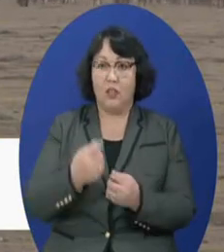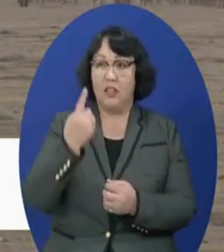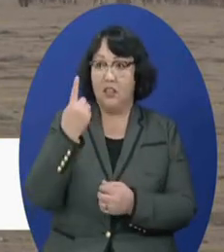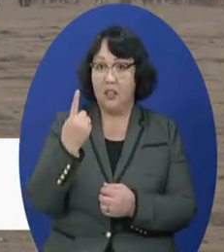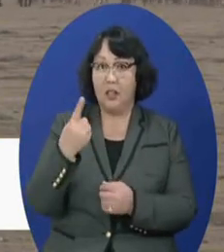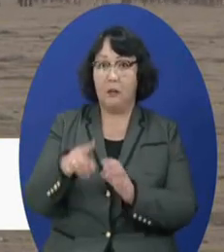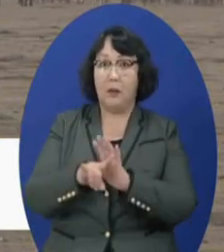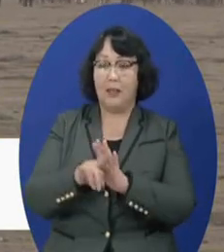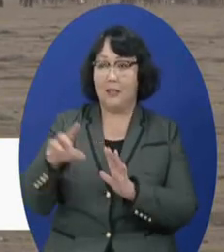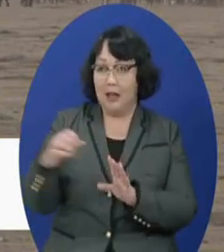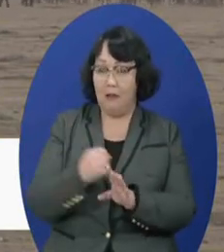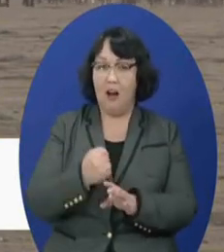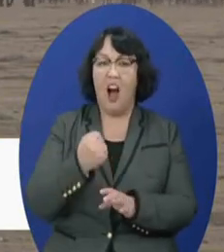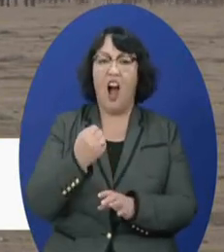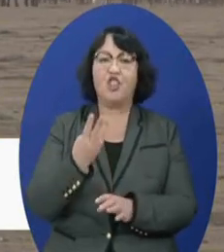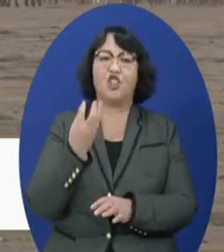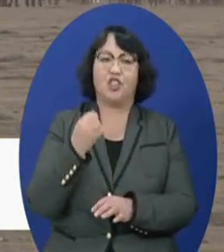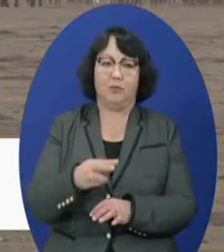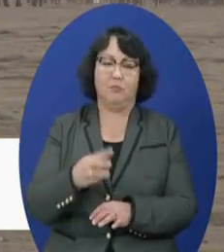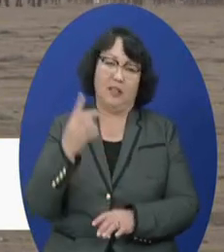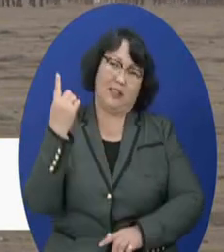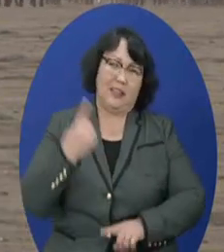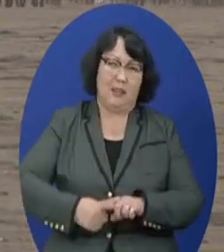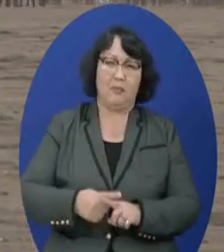шимийг нэмэх хэрэгтэй байгааг хэлж байлаа.